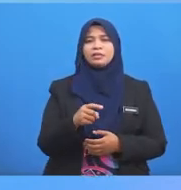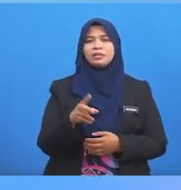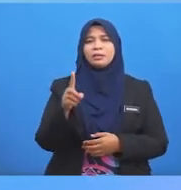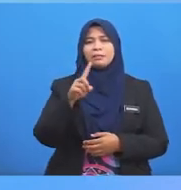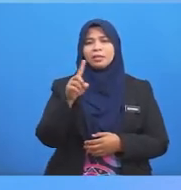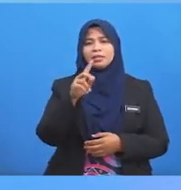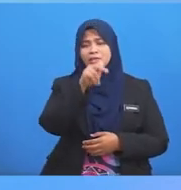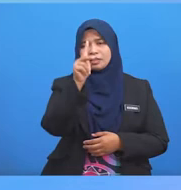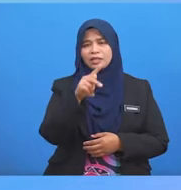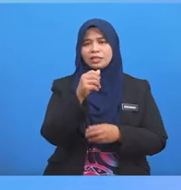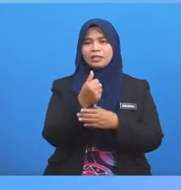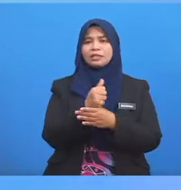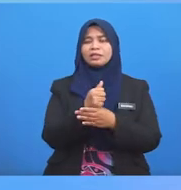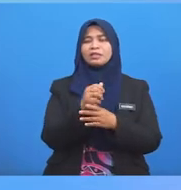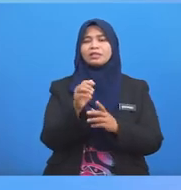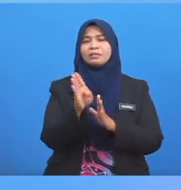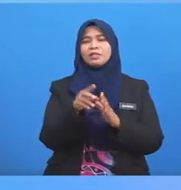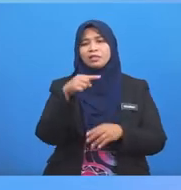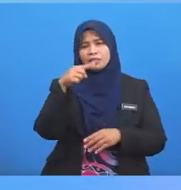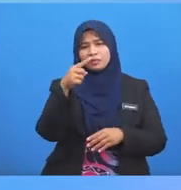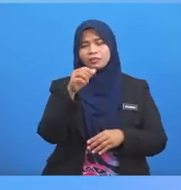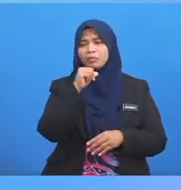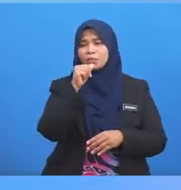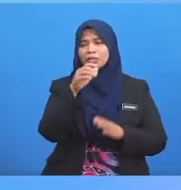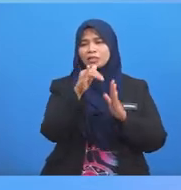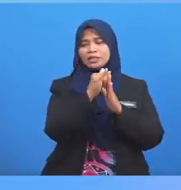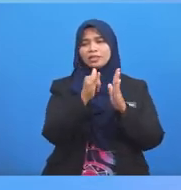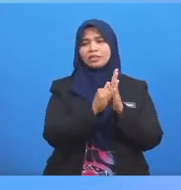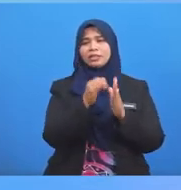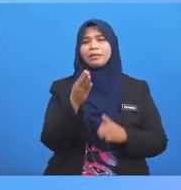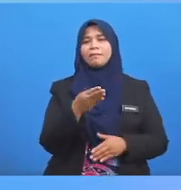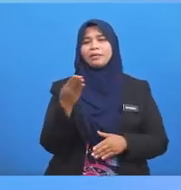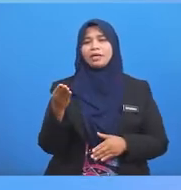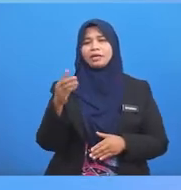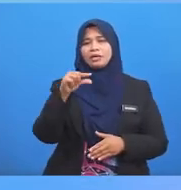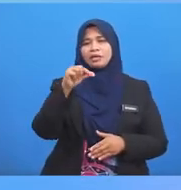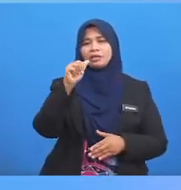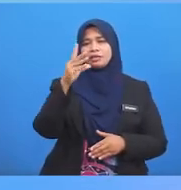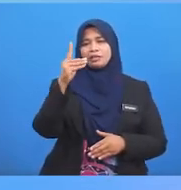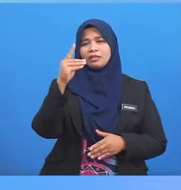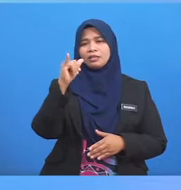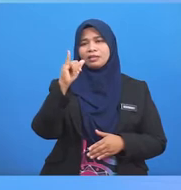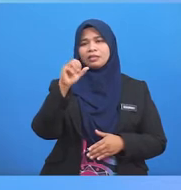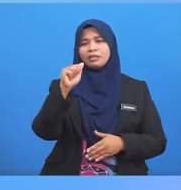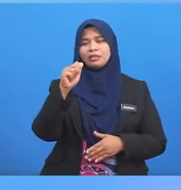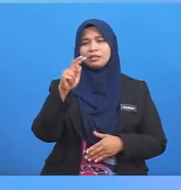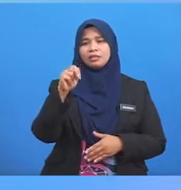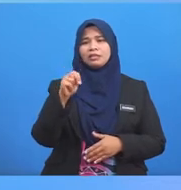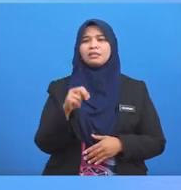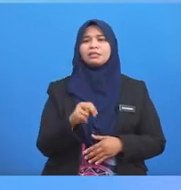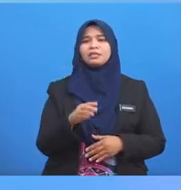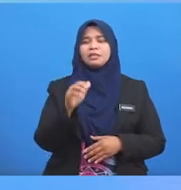manakah antara berikut bukan syarat barang gadaian? A. Mempunyai